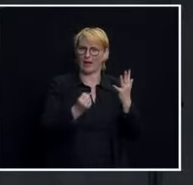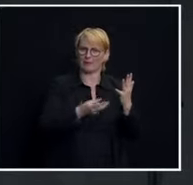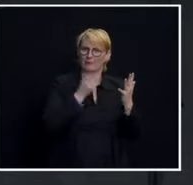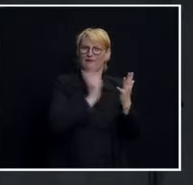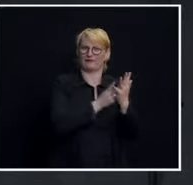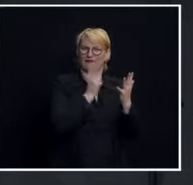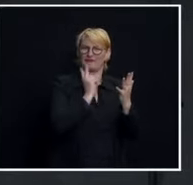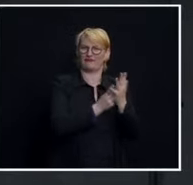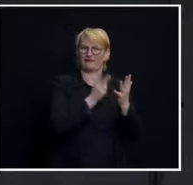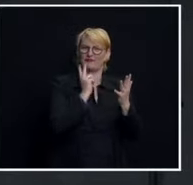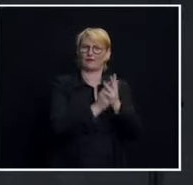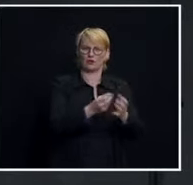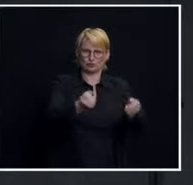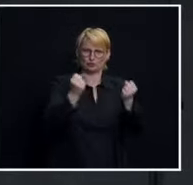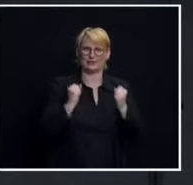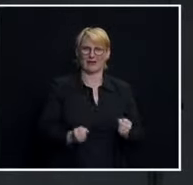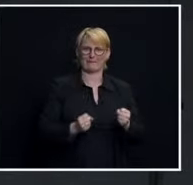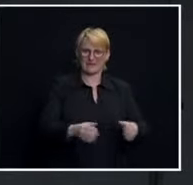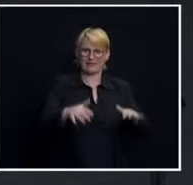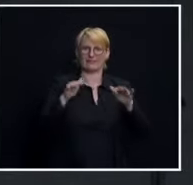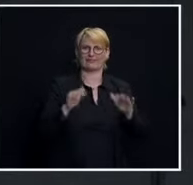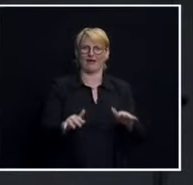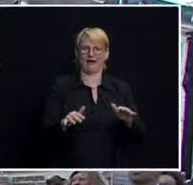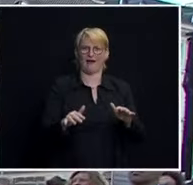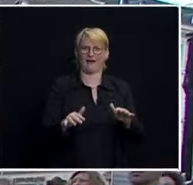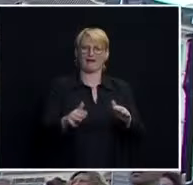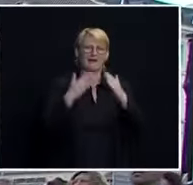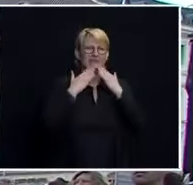und stabil stehen. Danke, dass Sie alle hier sind.